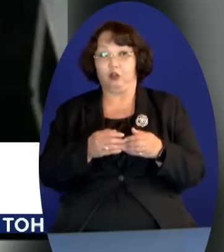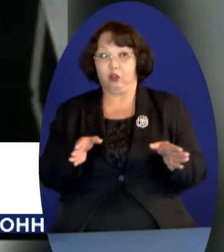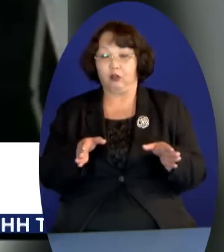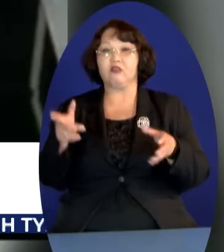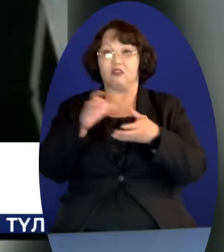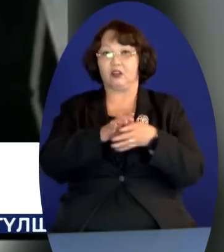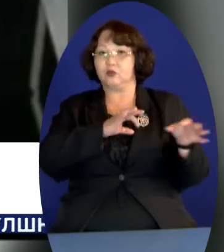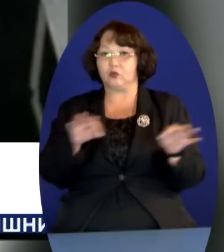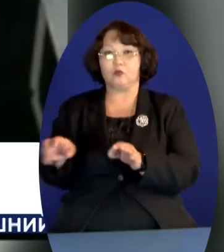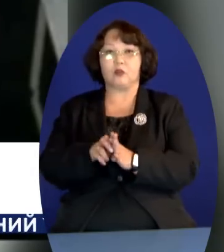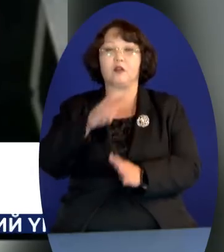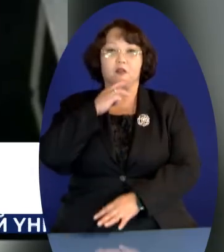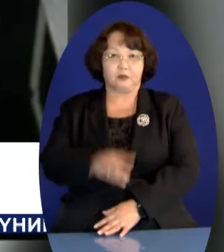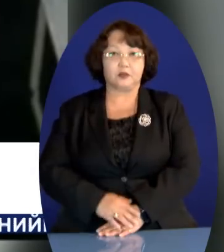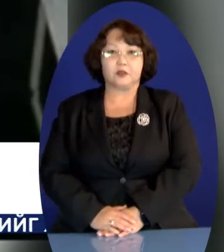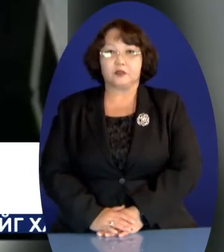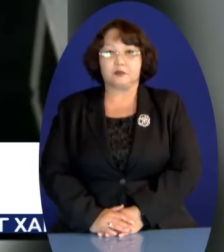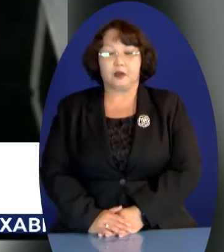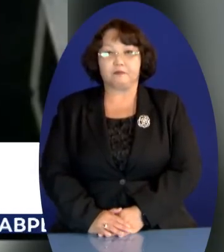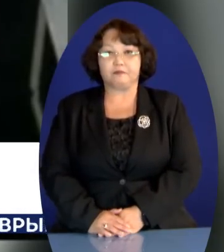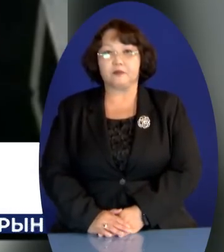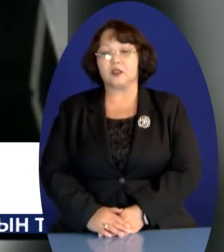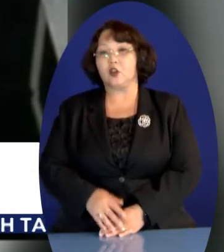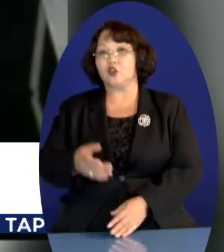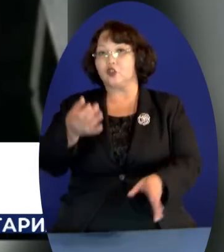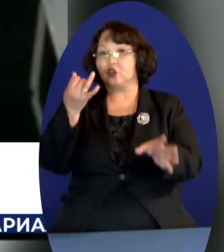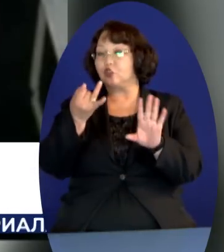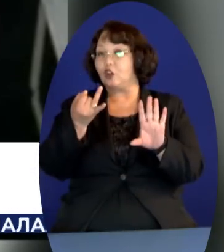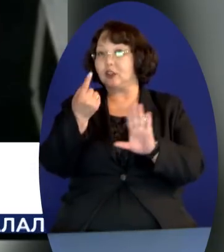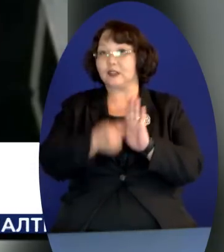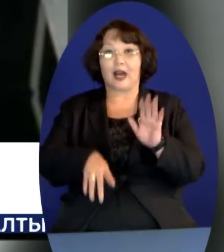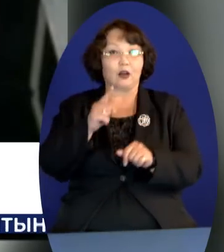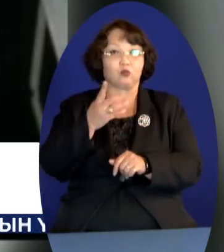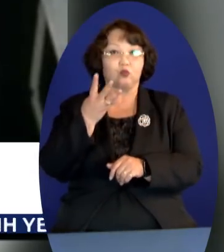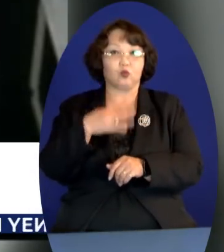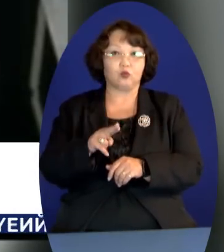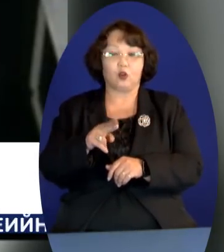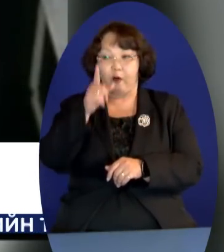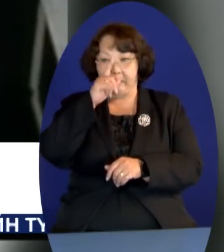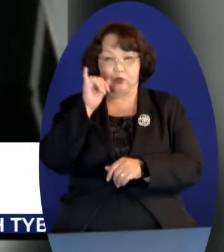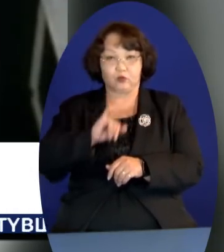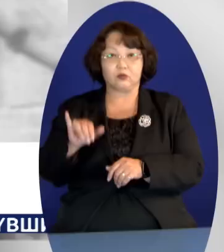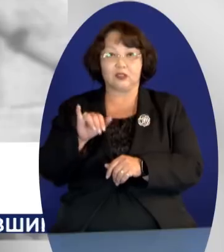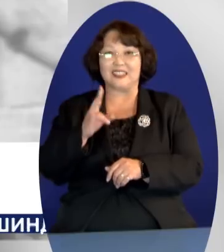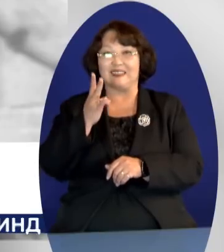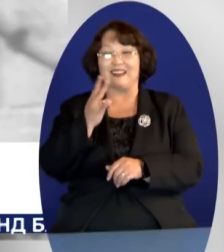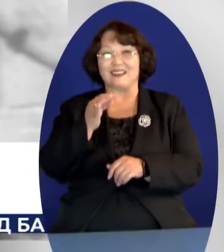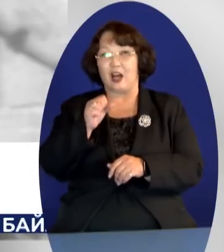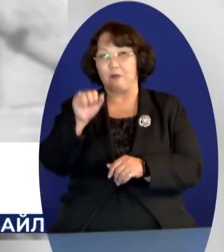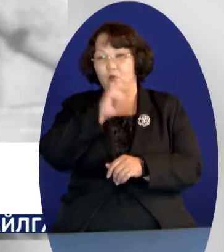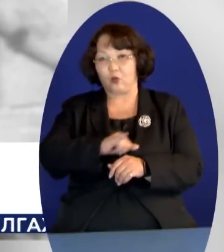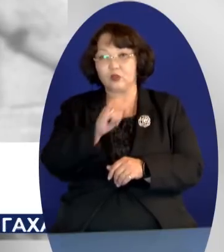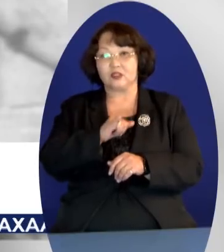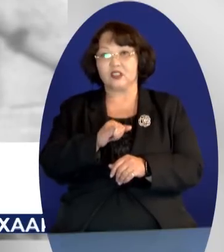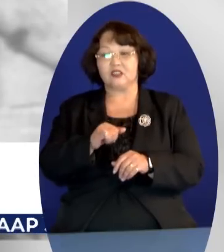гэрээг сунгах боломжтой гэдгээч тухай бит мэдгдсэн юм байна. За өнгөрсөн 7-р сарын 14-нд Роскосмос болон NASA нэсэлгийн суудал солилцох